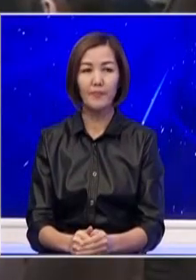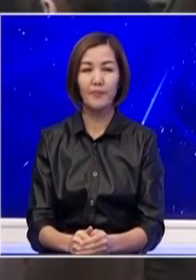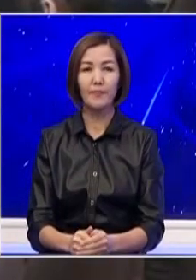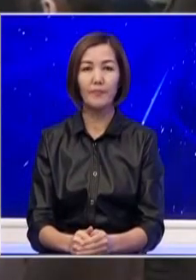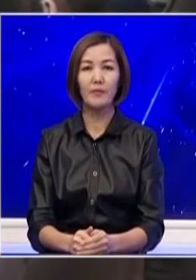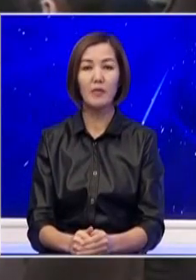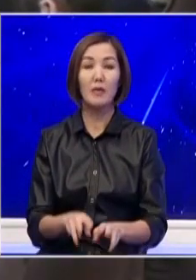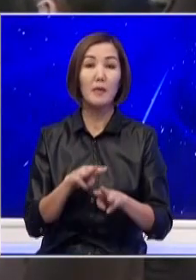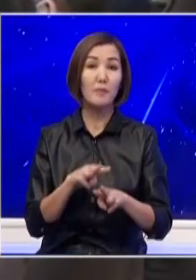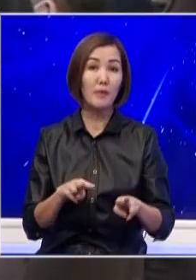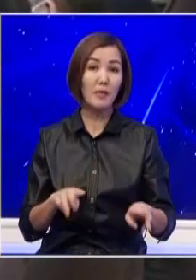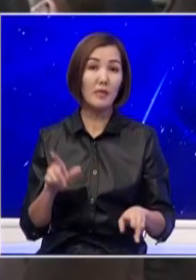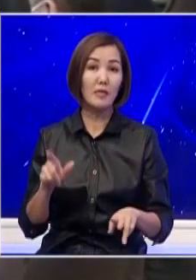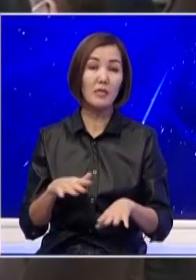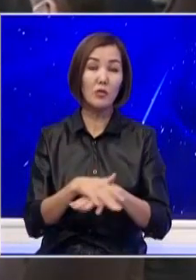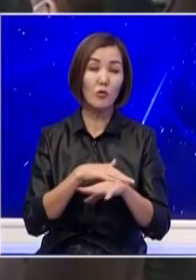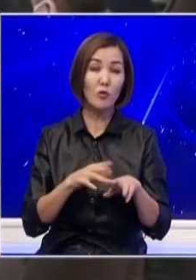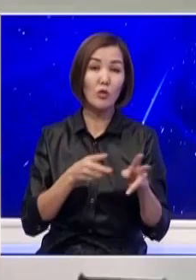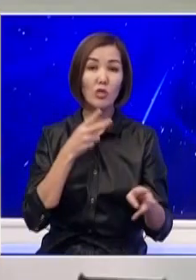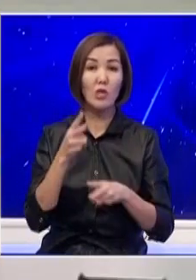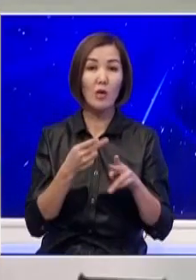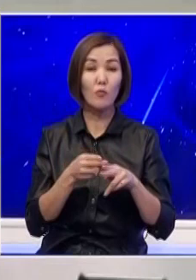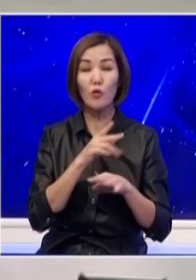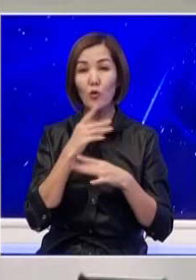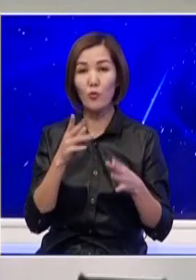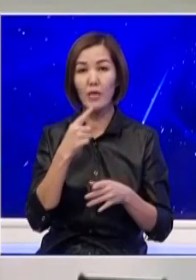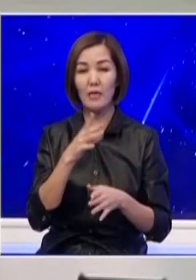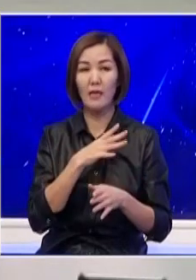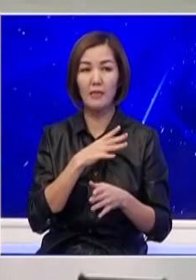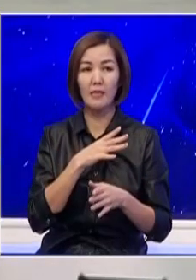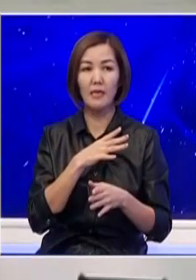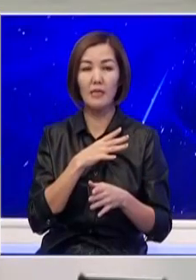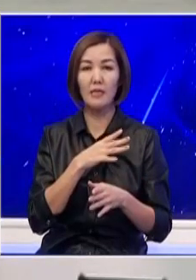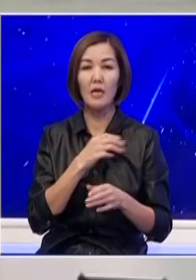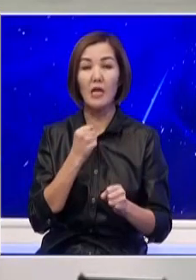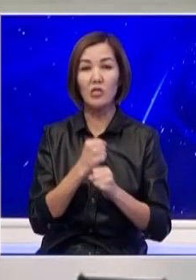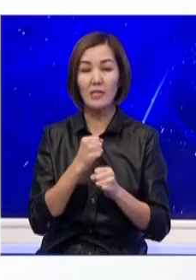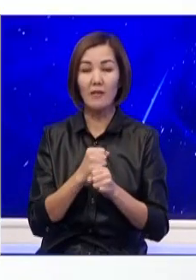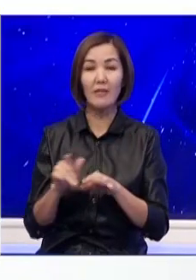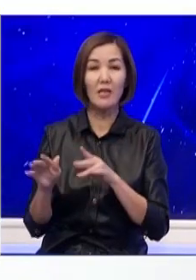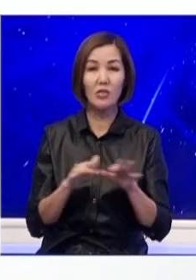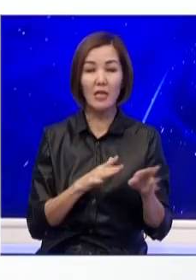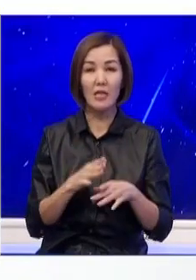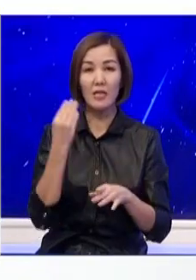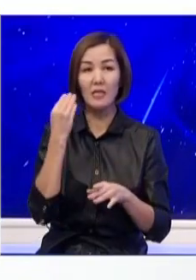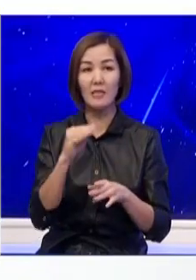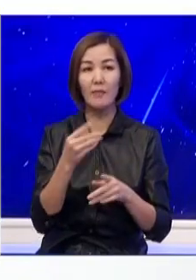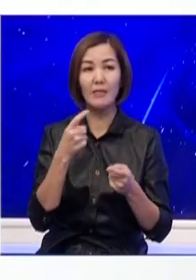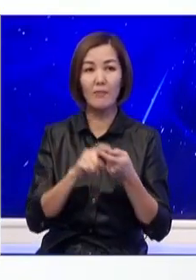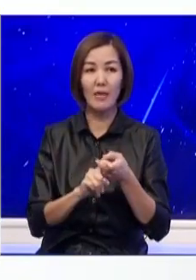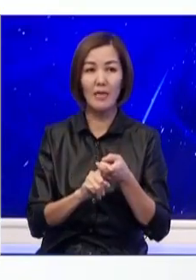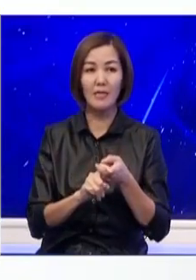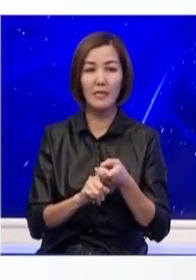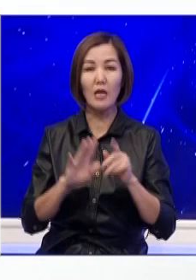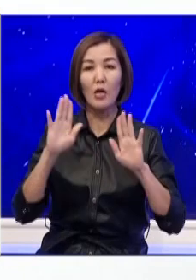Премьер тұрғындар тарапынан арыз шағымдардың аз еместігін де тілге тие етті. Бұл жасалып жатқан шаралардың сапасына қатысты деді.